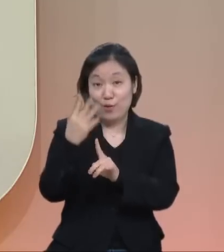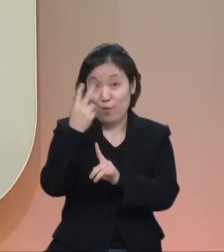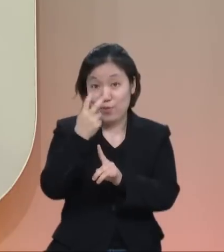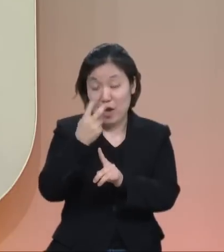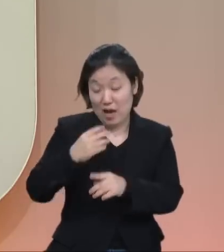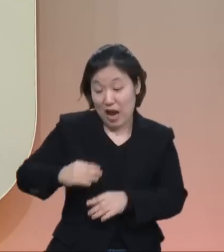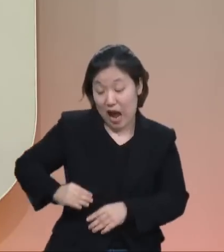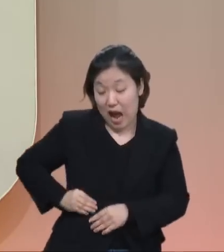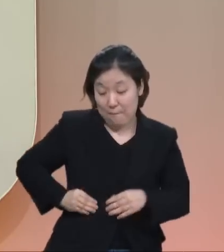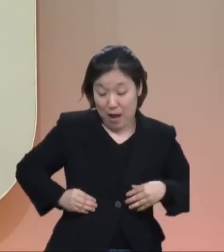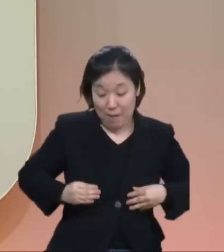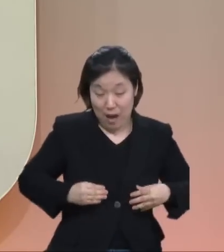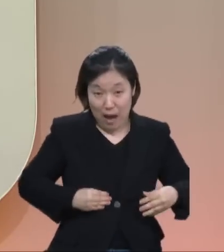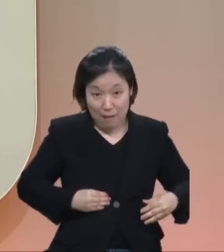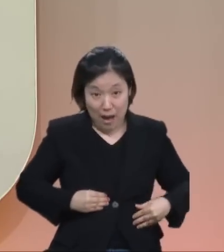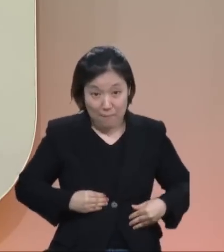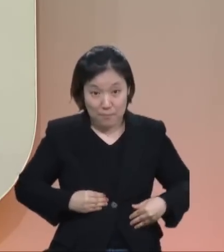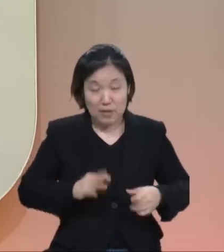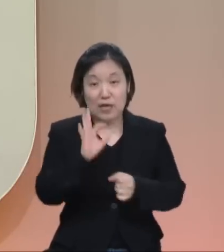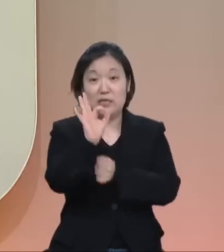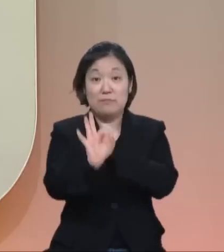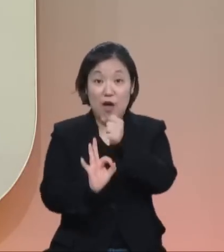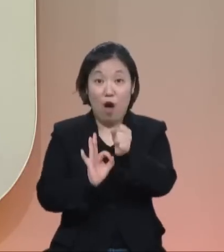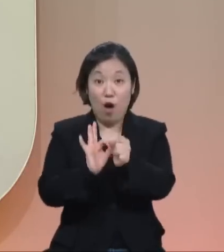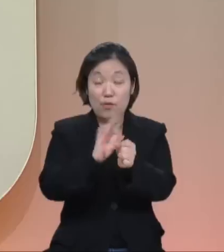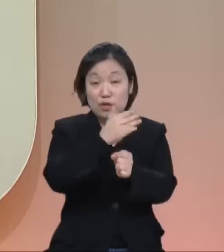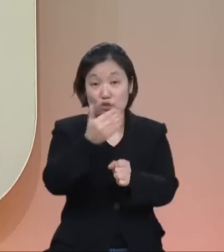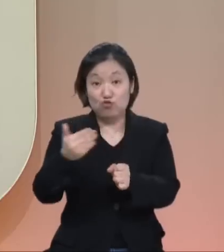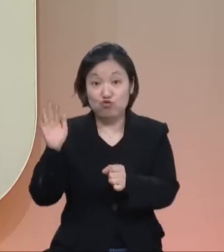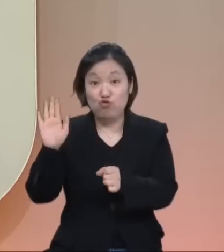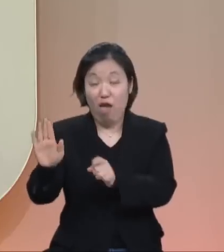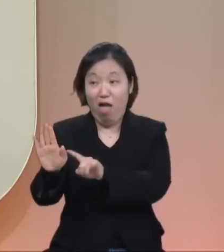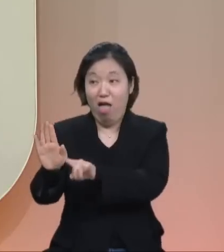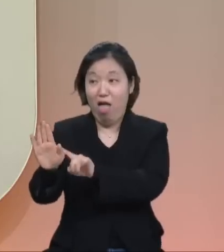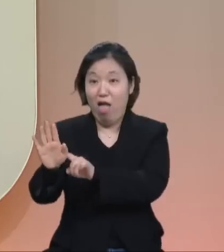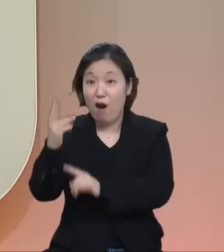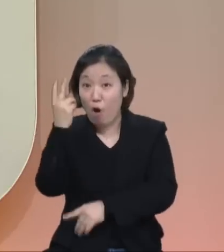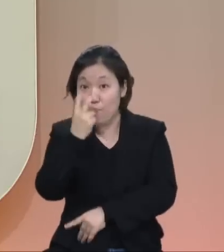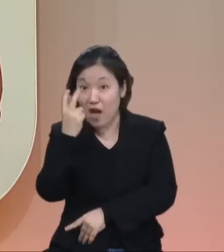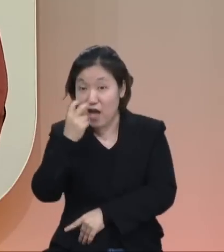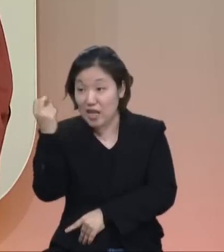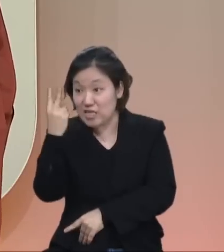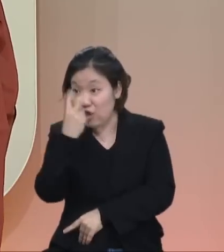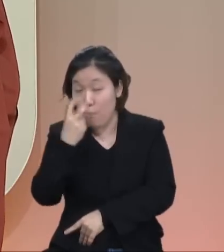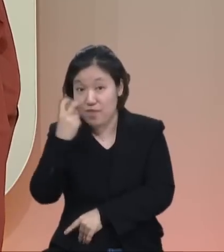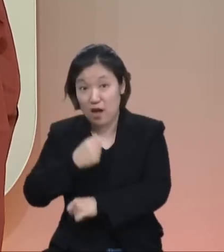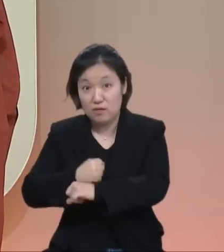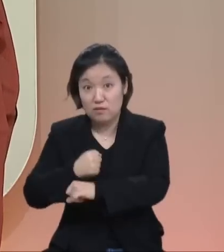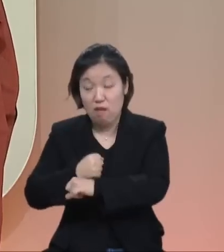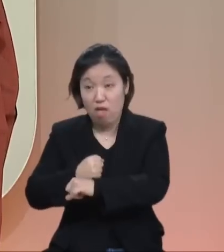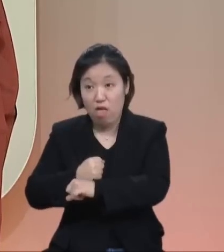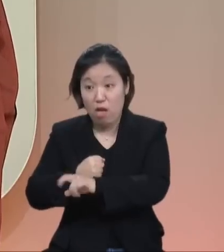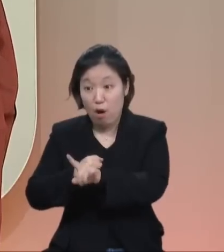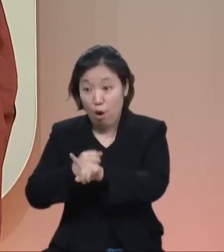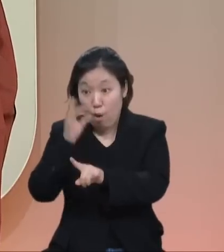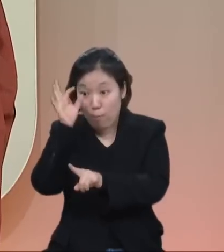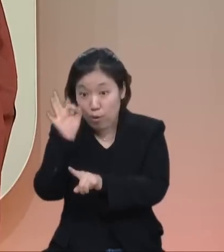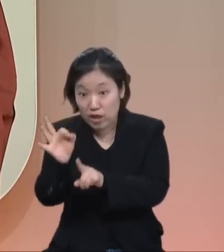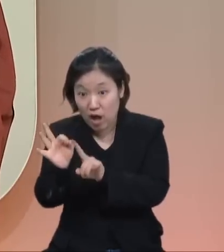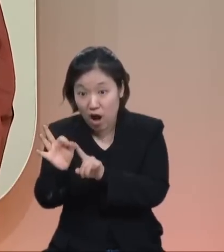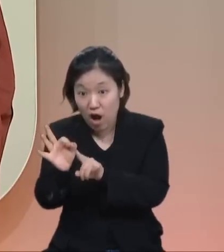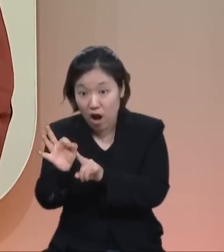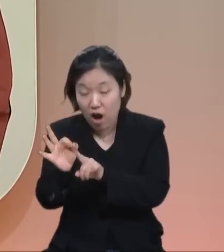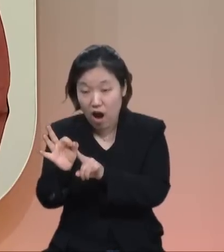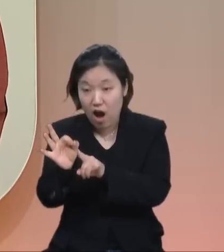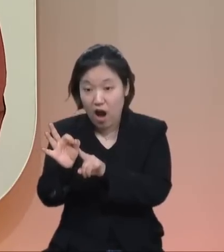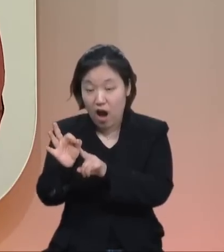정밀 검진을 받았대요 검사를 딱 받았는데 간의 종양이